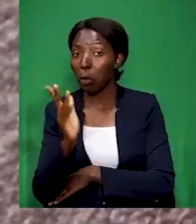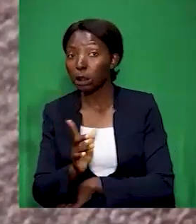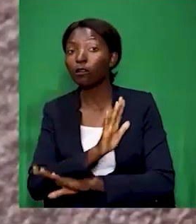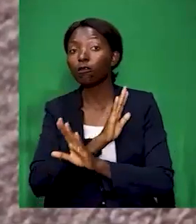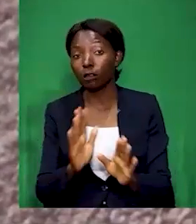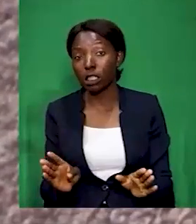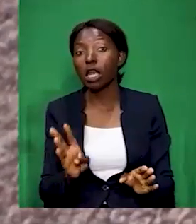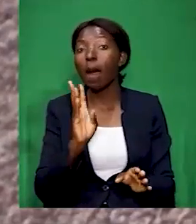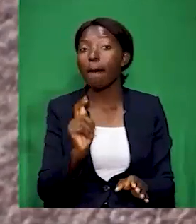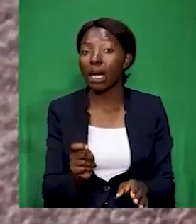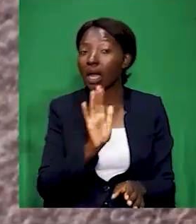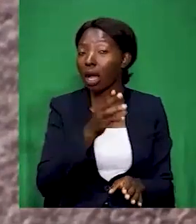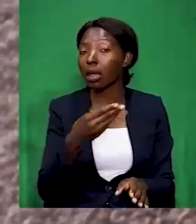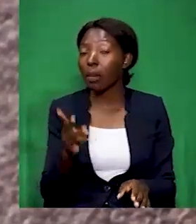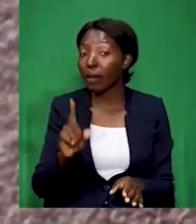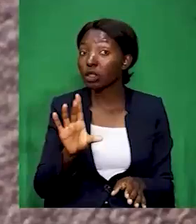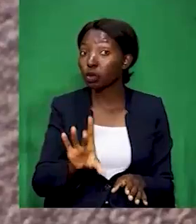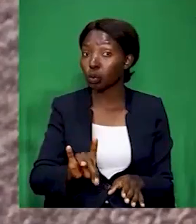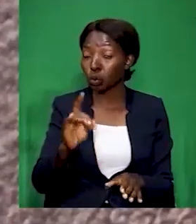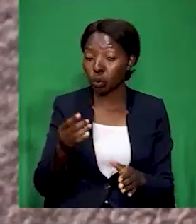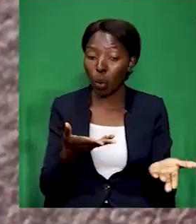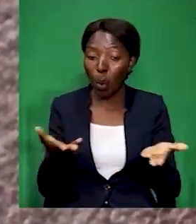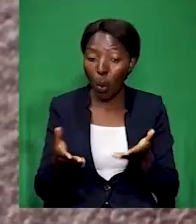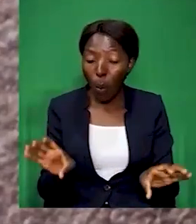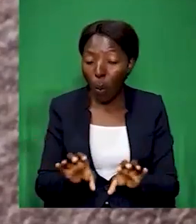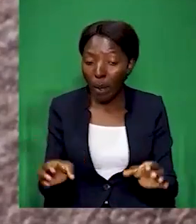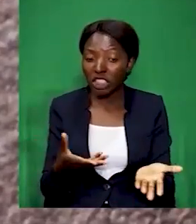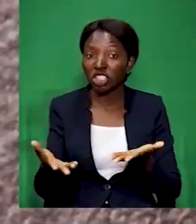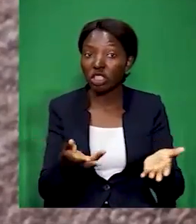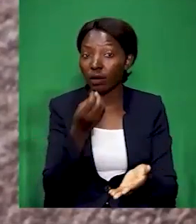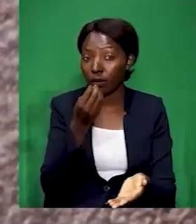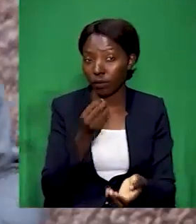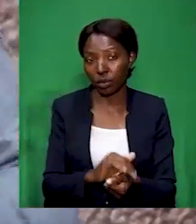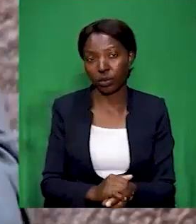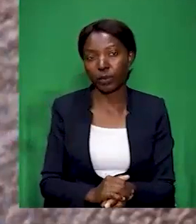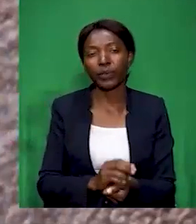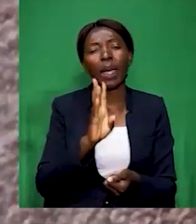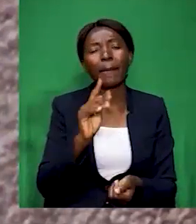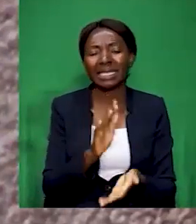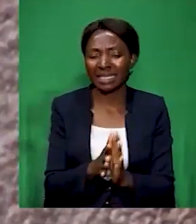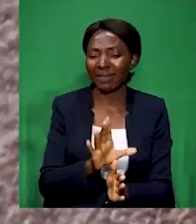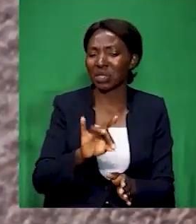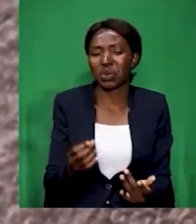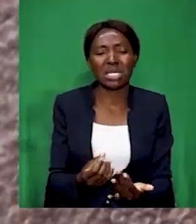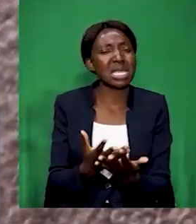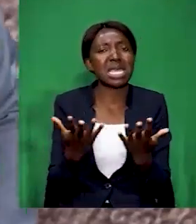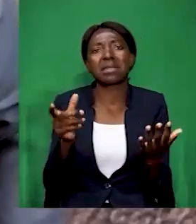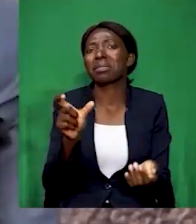pavhangeri but pane vanofanira kusarudzwa kuti vaite basa iri but havangonongi chero munhu